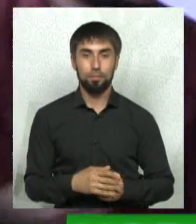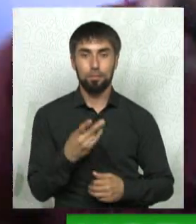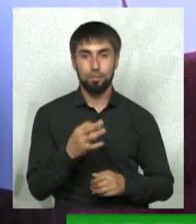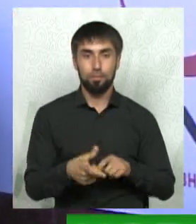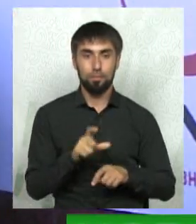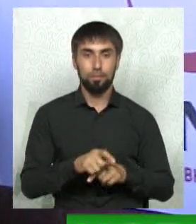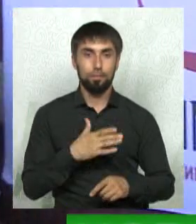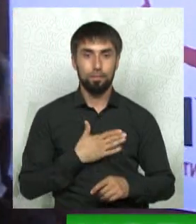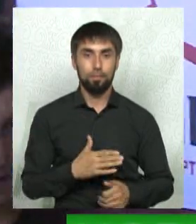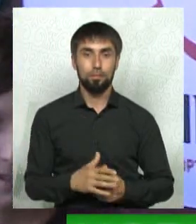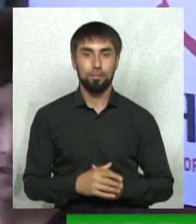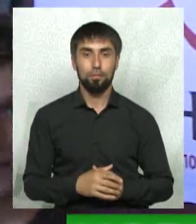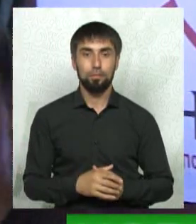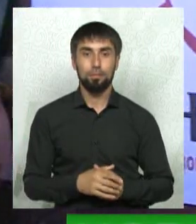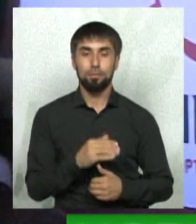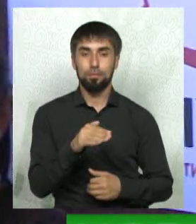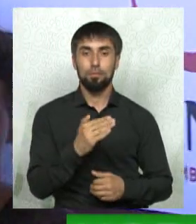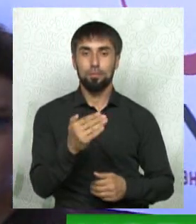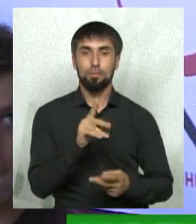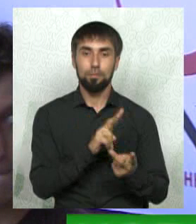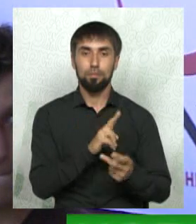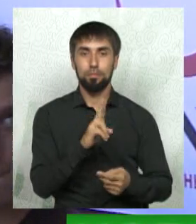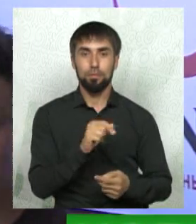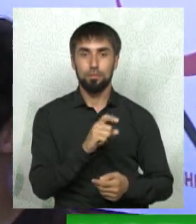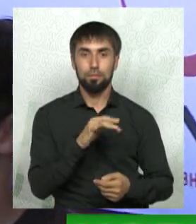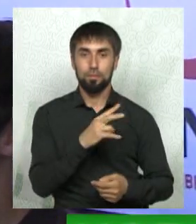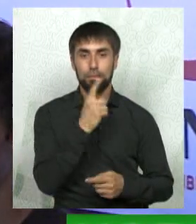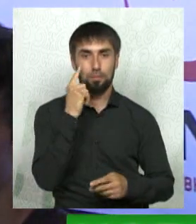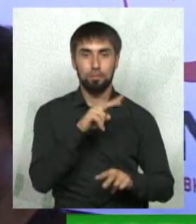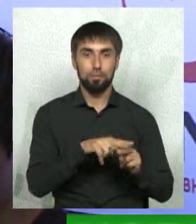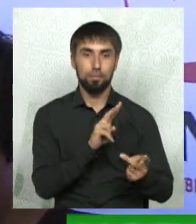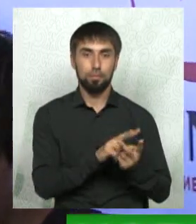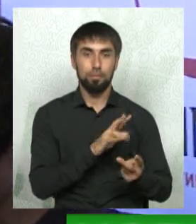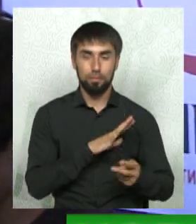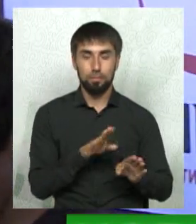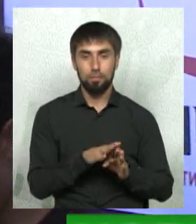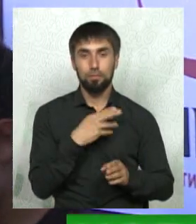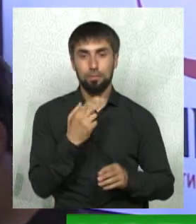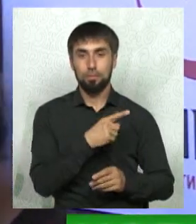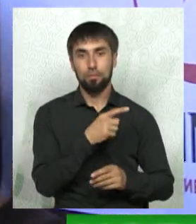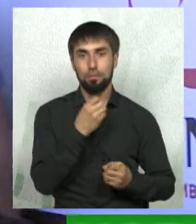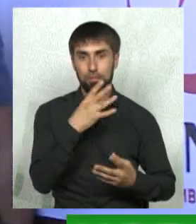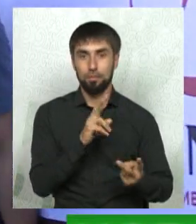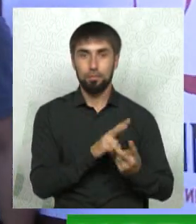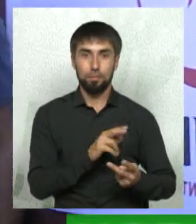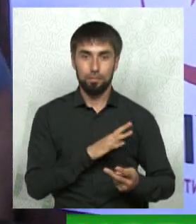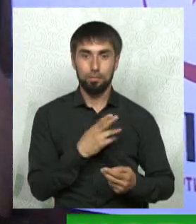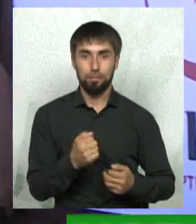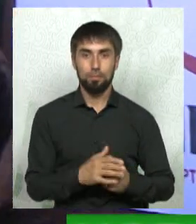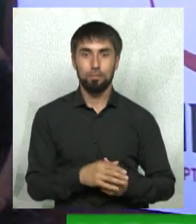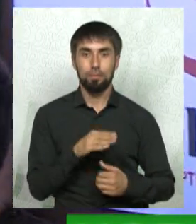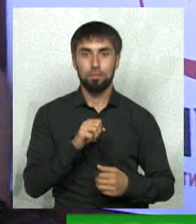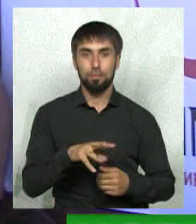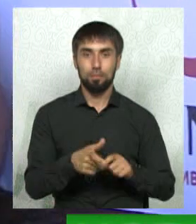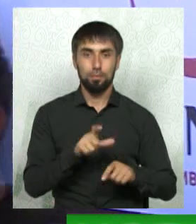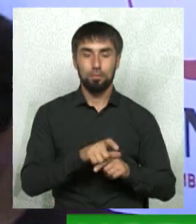Очень приятно. Мы знаем, тебя еще в Казахстане также встречали, да? Да, в Казахстане всегда хорошо встречают. И там